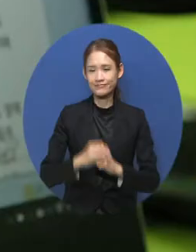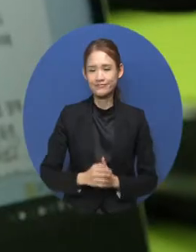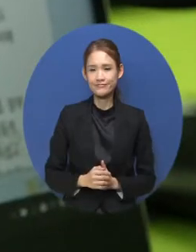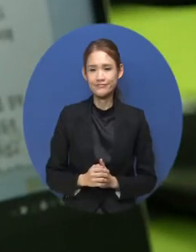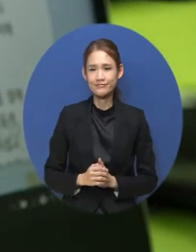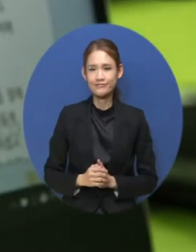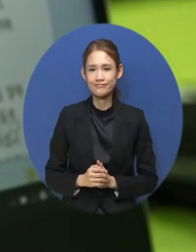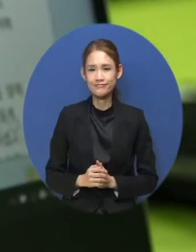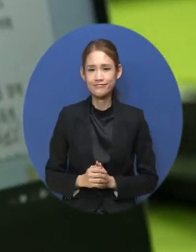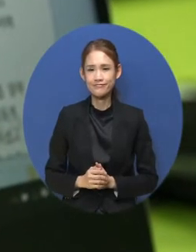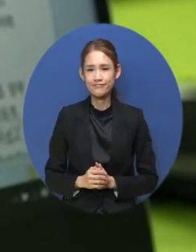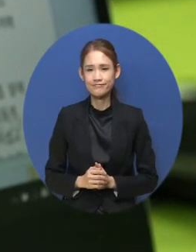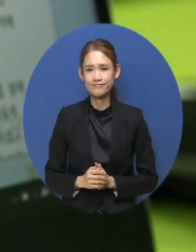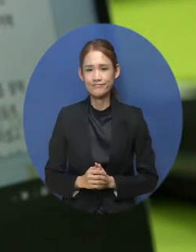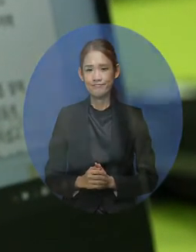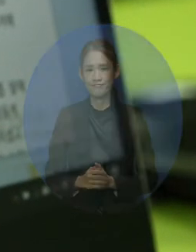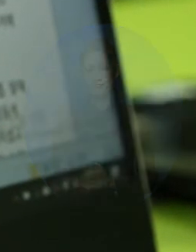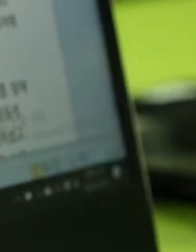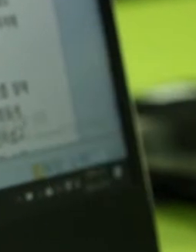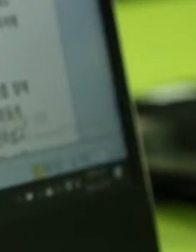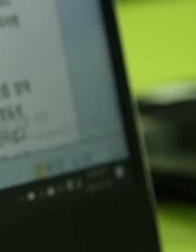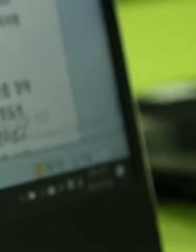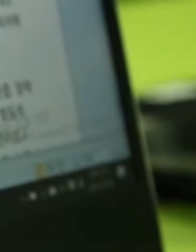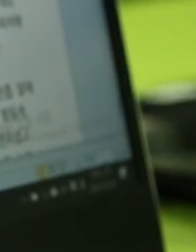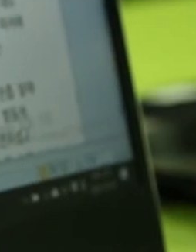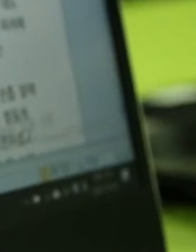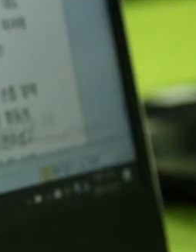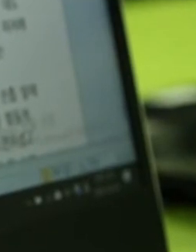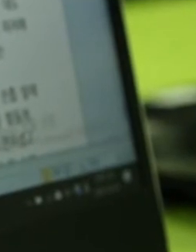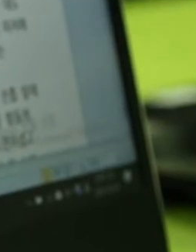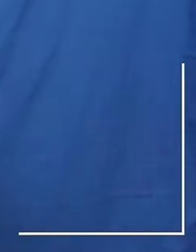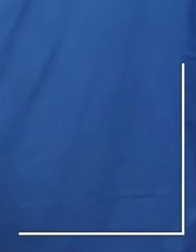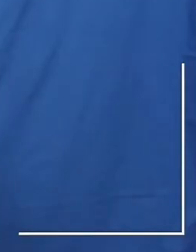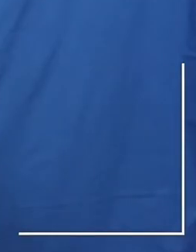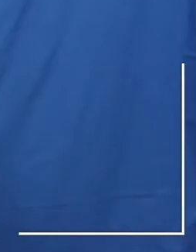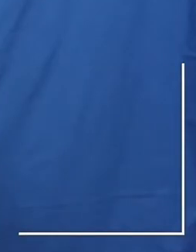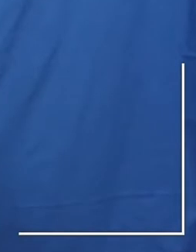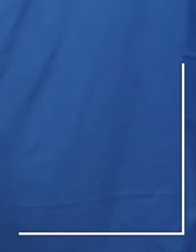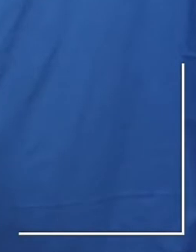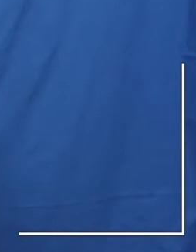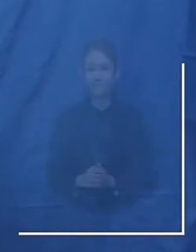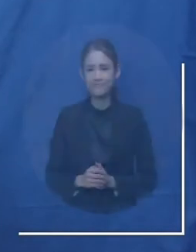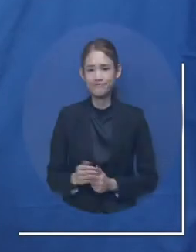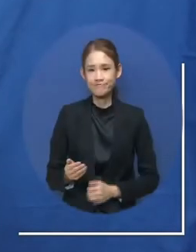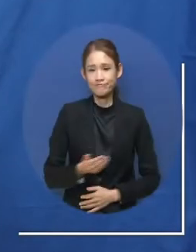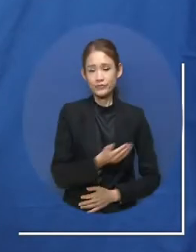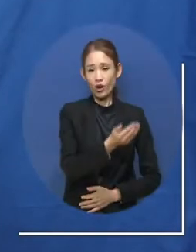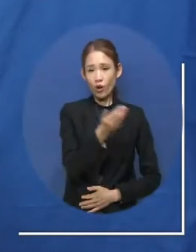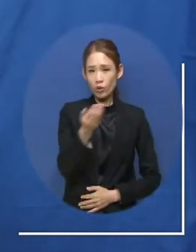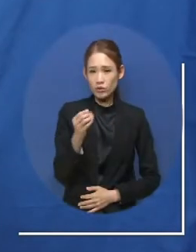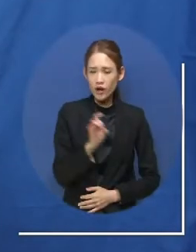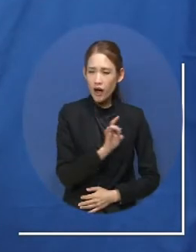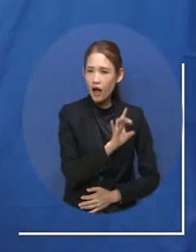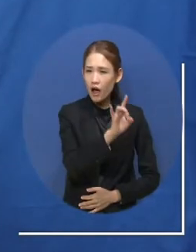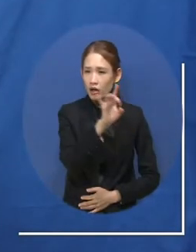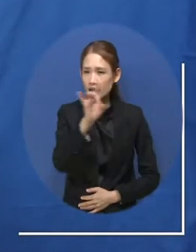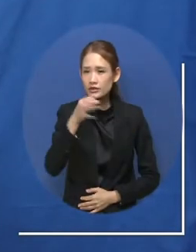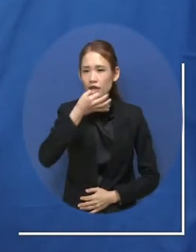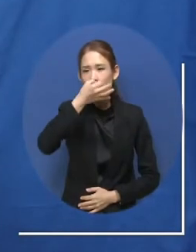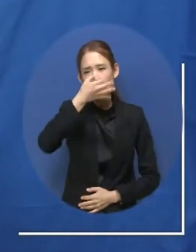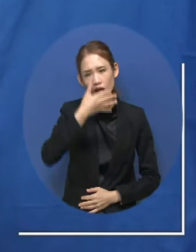자연스레 비장애인들이 잘 모르는 장애인들만의 세상 같았어요. 여러분, 각자의 힘겨운